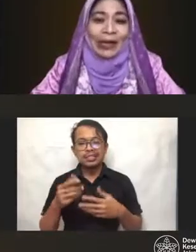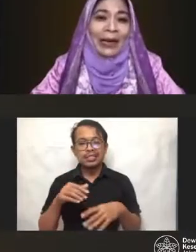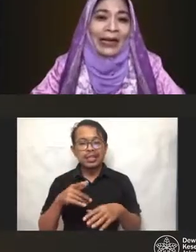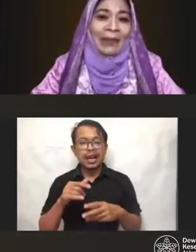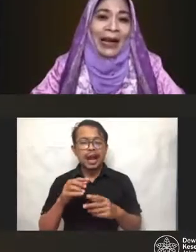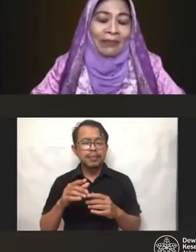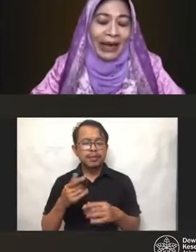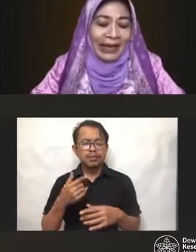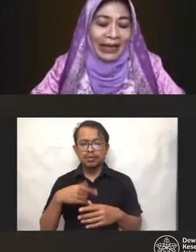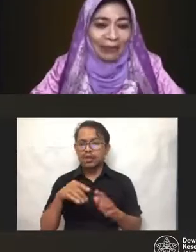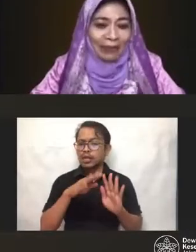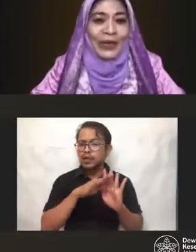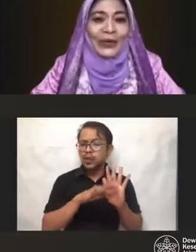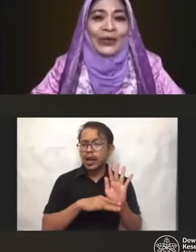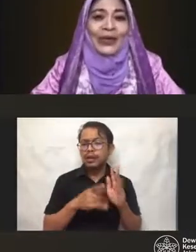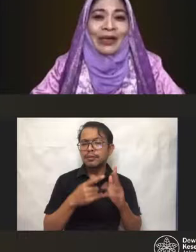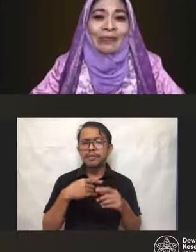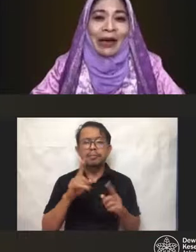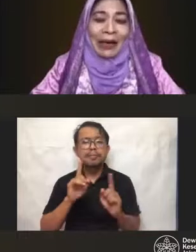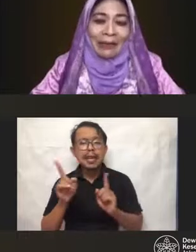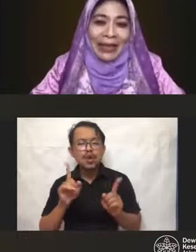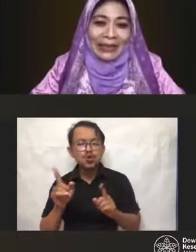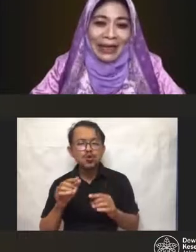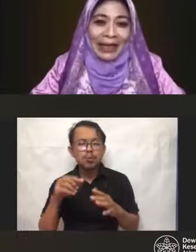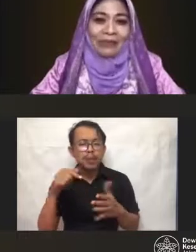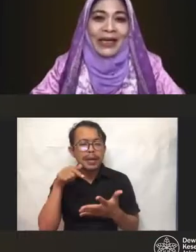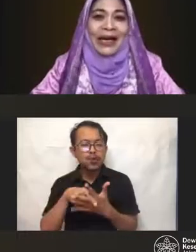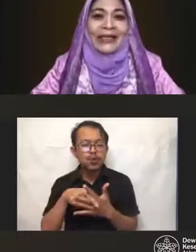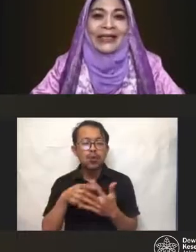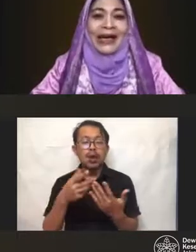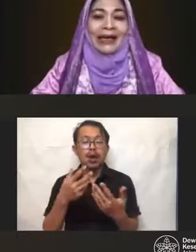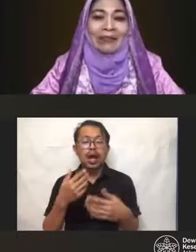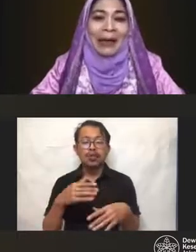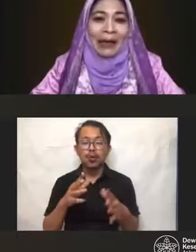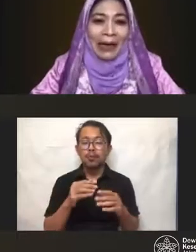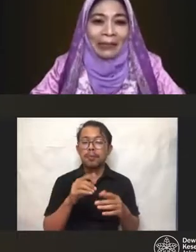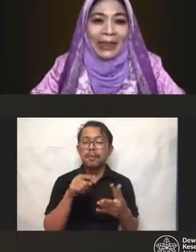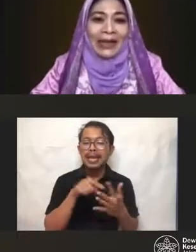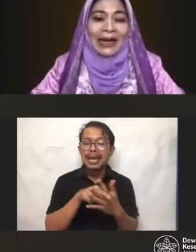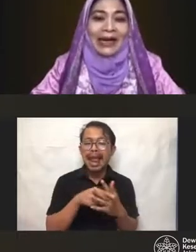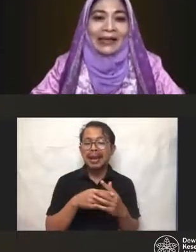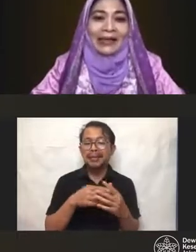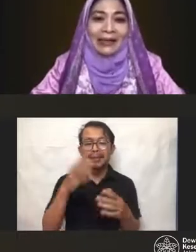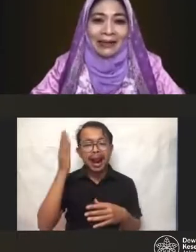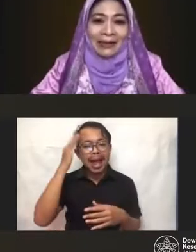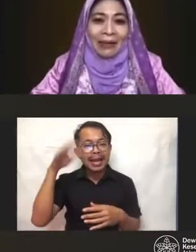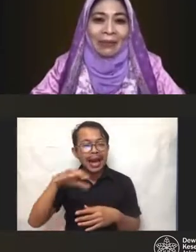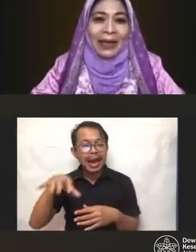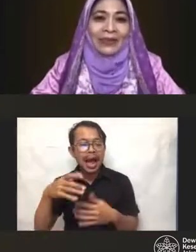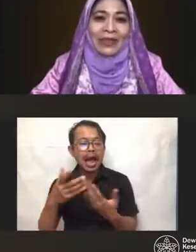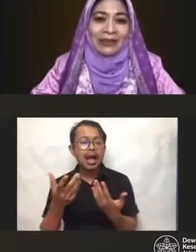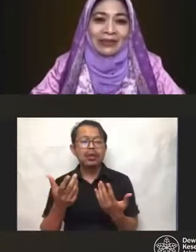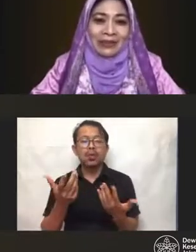ketentuan bagaimana mengadakan pemilu, bagaimana melaksanakan pilkada, bagaimana menegakkan